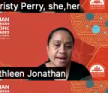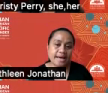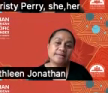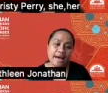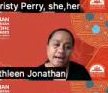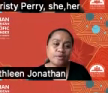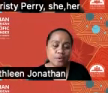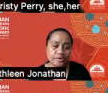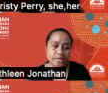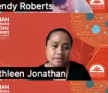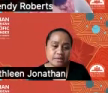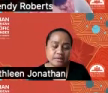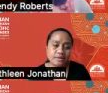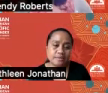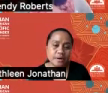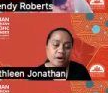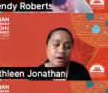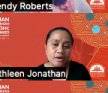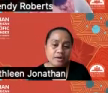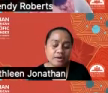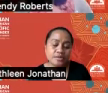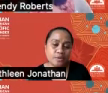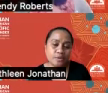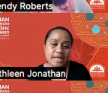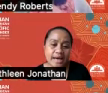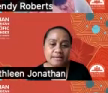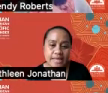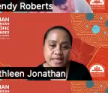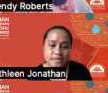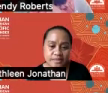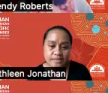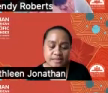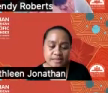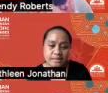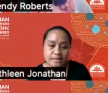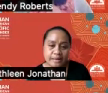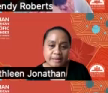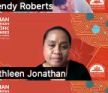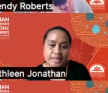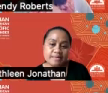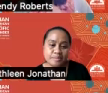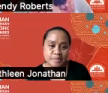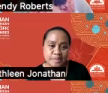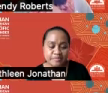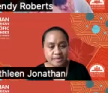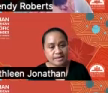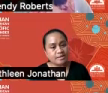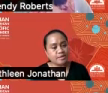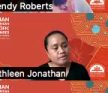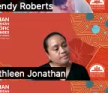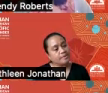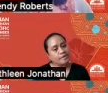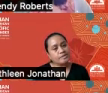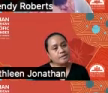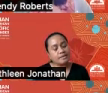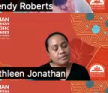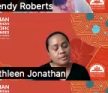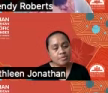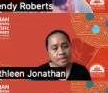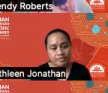وسكان جزر المحيط الهادي. There are so many island nations in the Pacific and